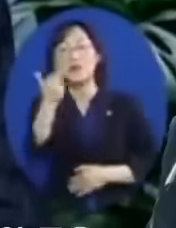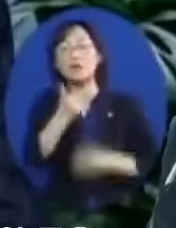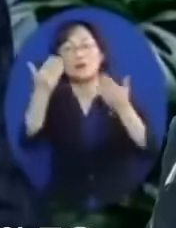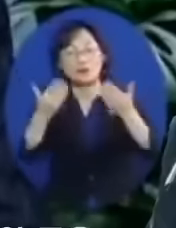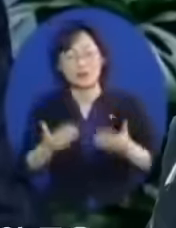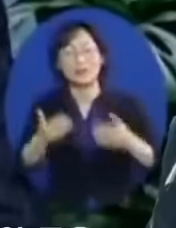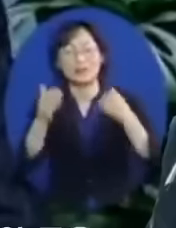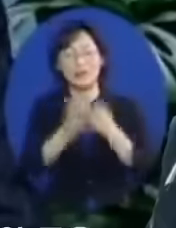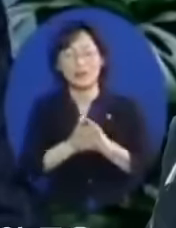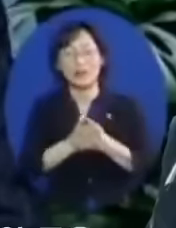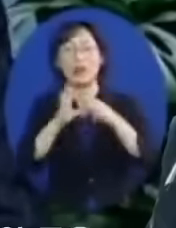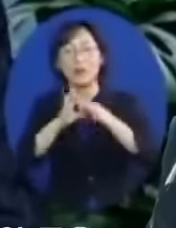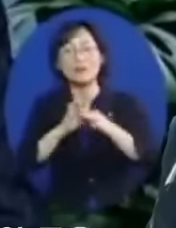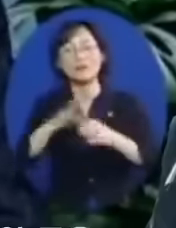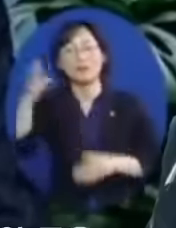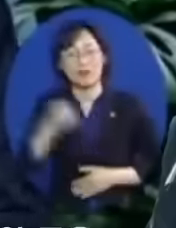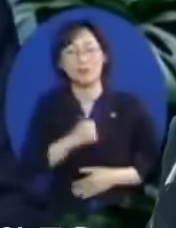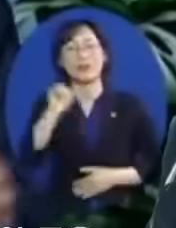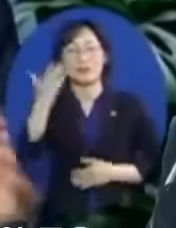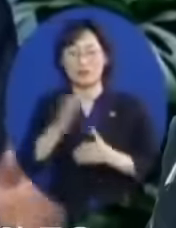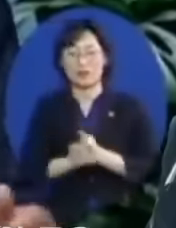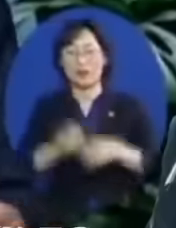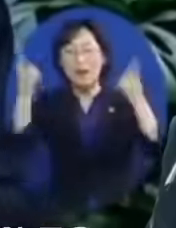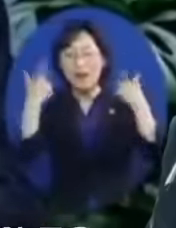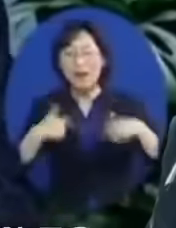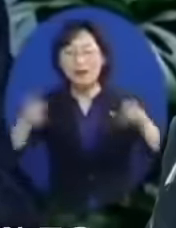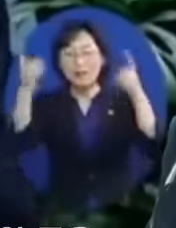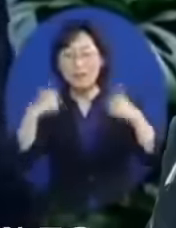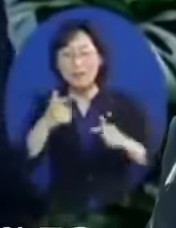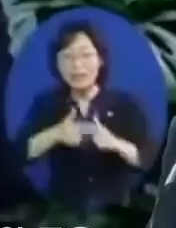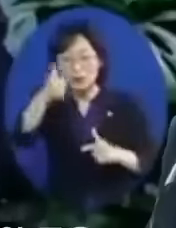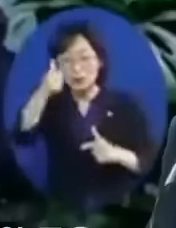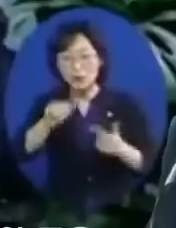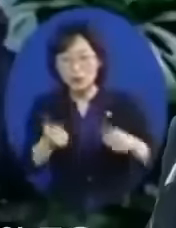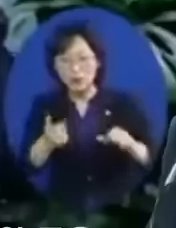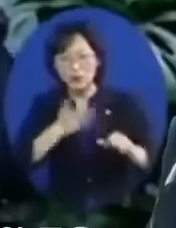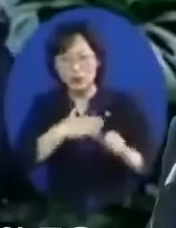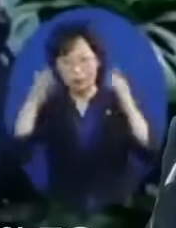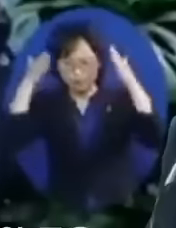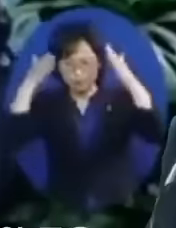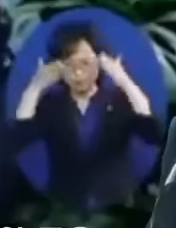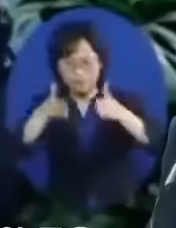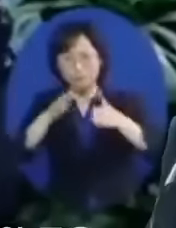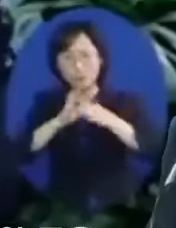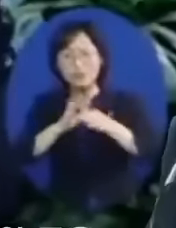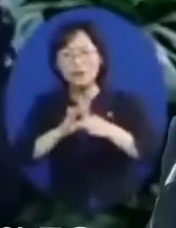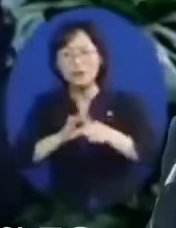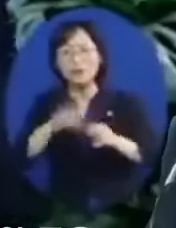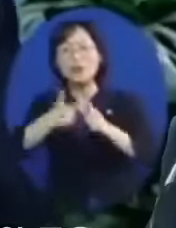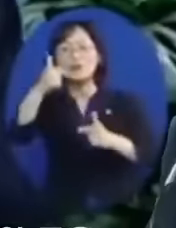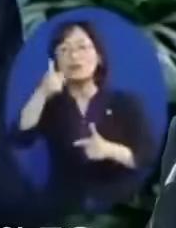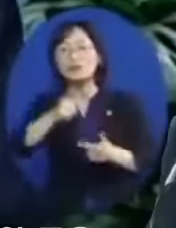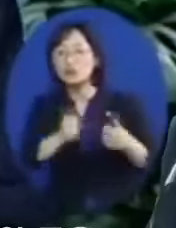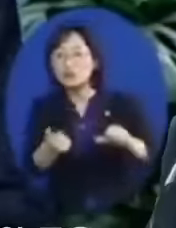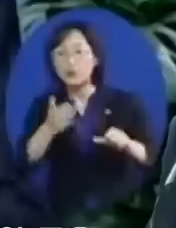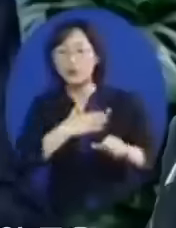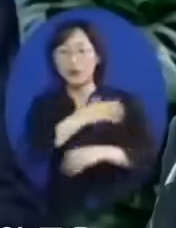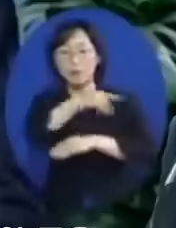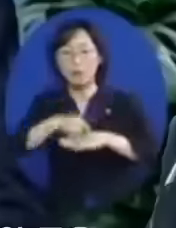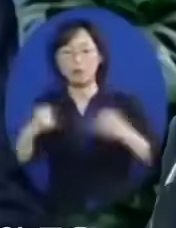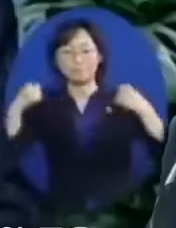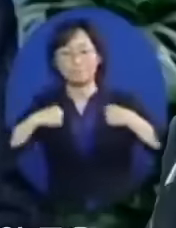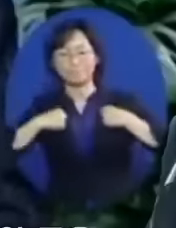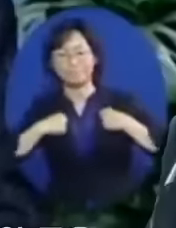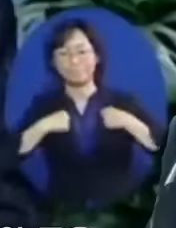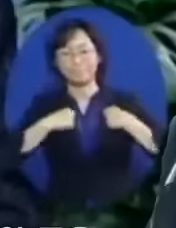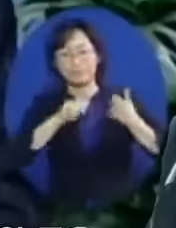것이기 때문에 관심을 가져야 되는 것입니다. 항상 예수의 죽음이 내 관심사가 되고 예수의 죽음을 몸에 짊어지고 자고